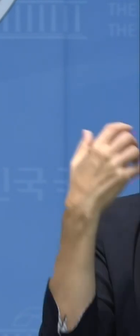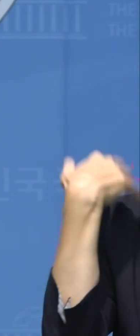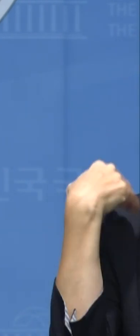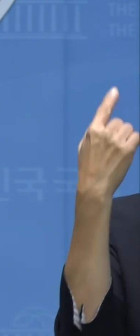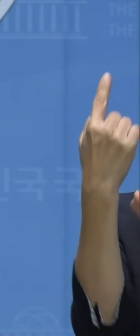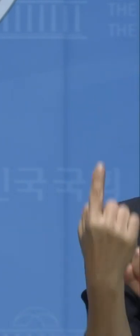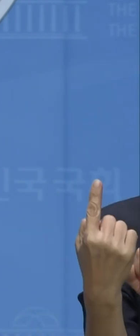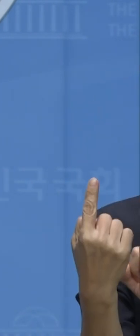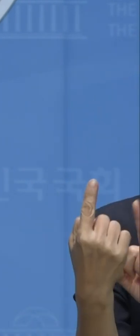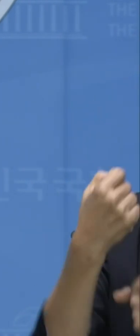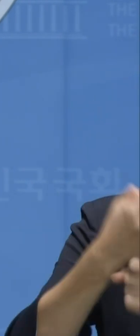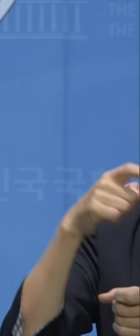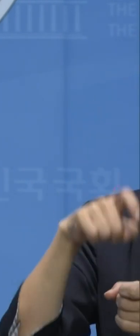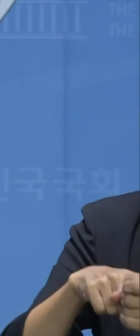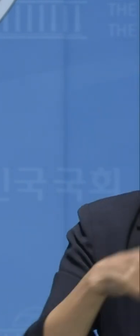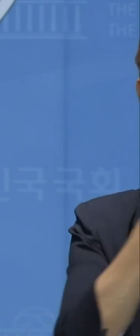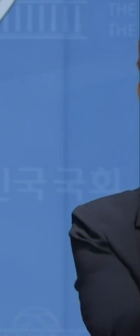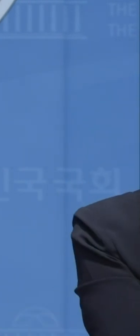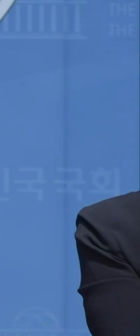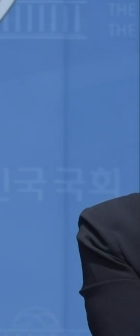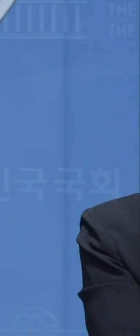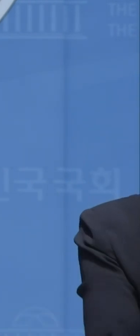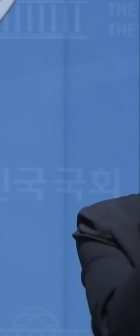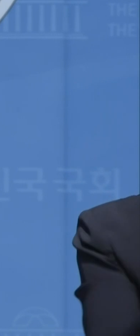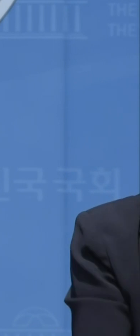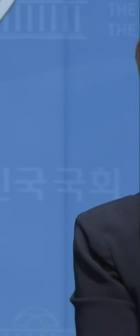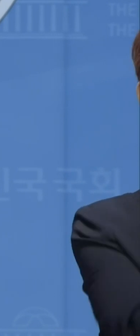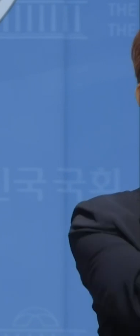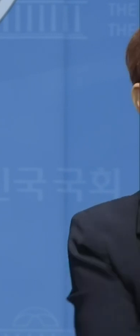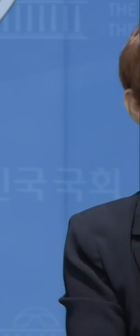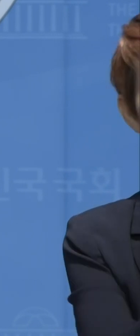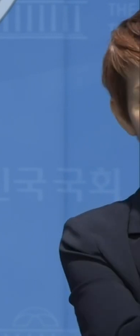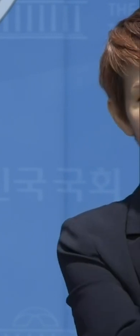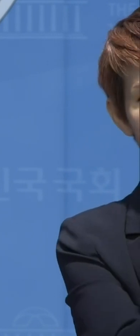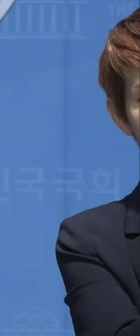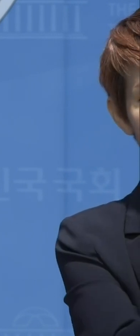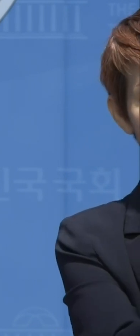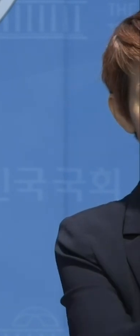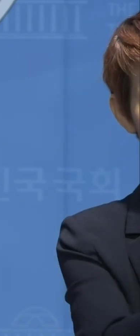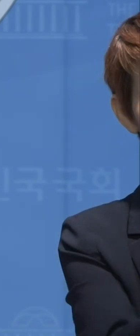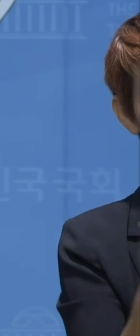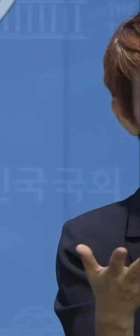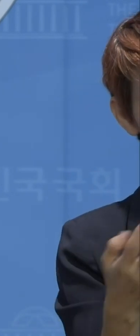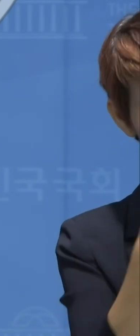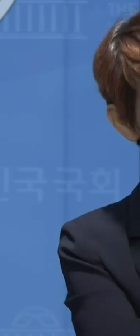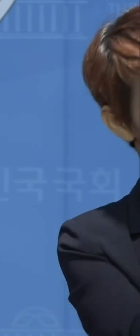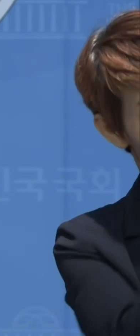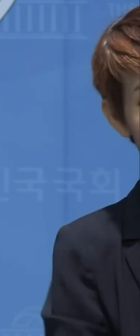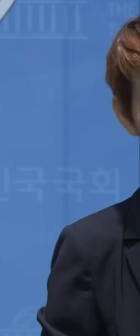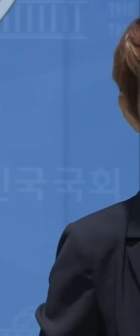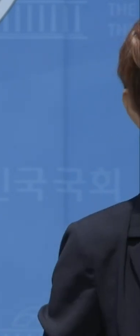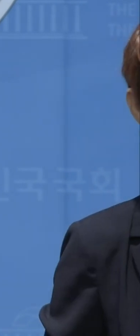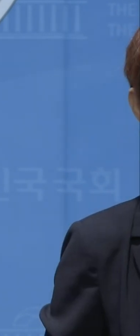윤정대 기 위해 민주당 후보와 단일화 제안을 했는데 여기에 아무런 답이 없는 쪽은 민주당